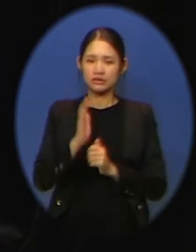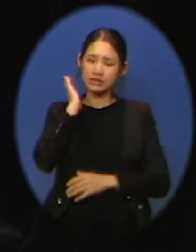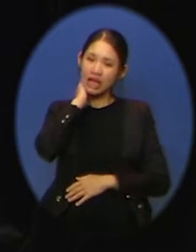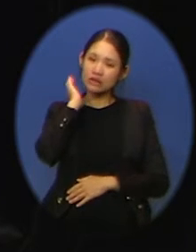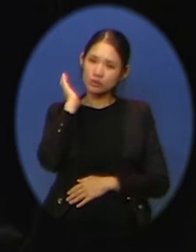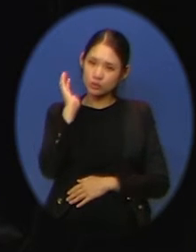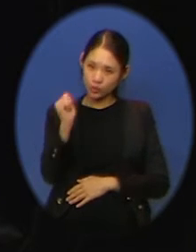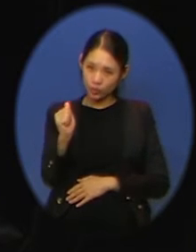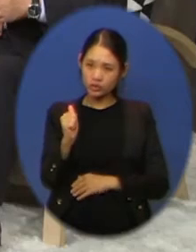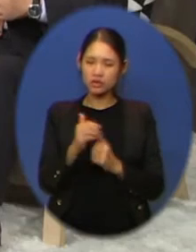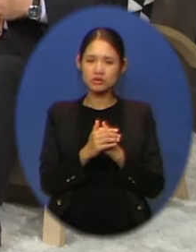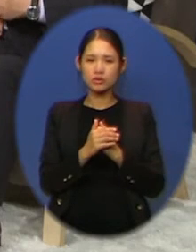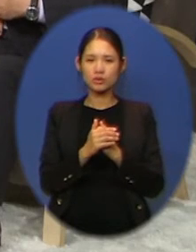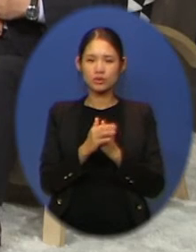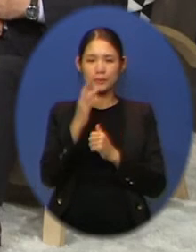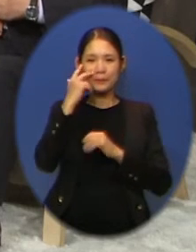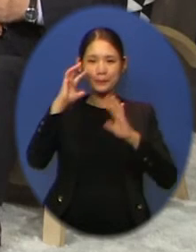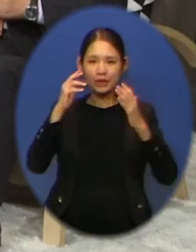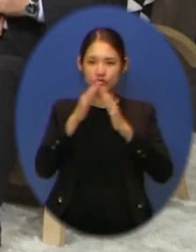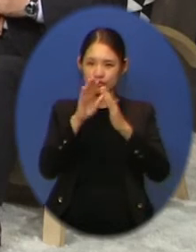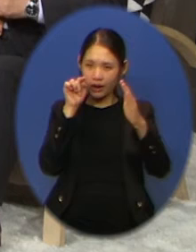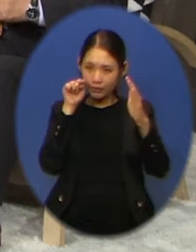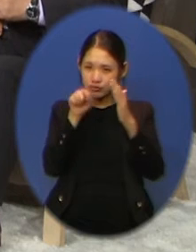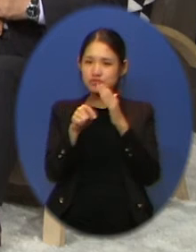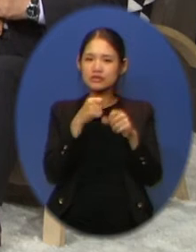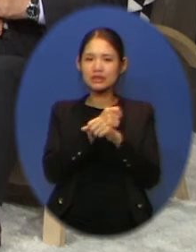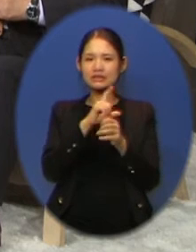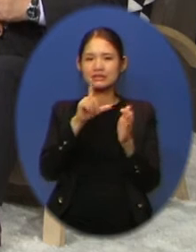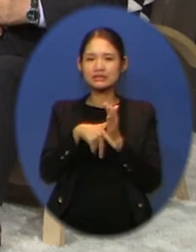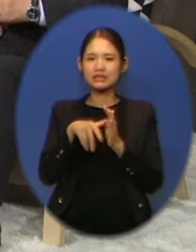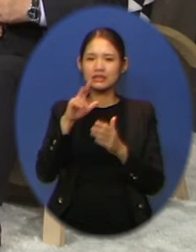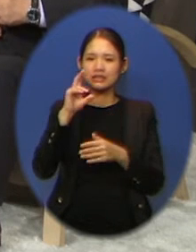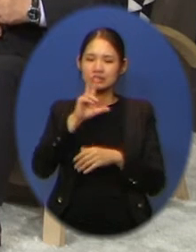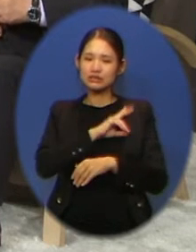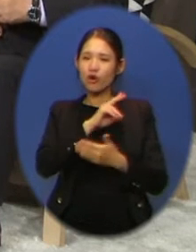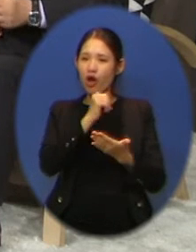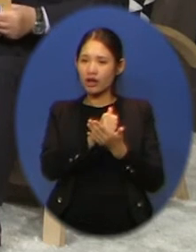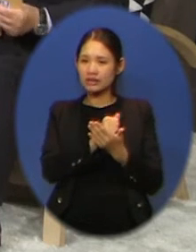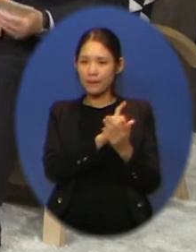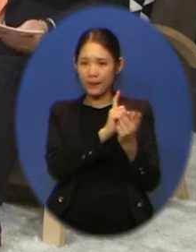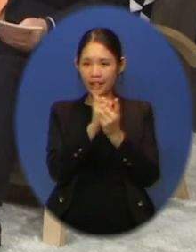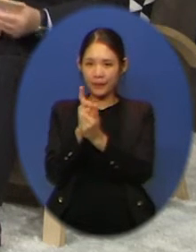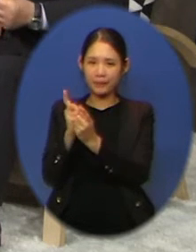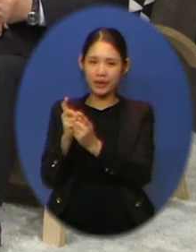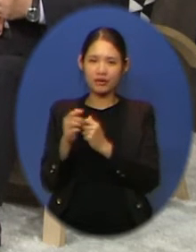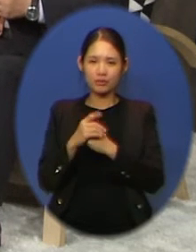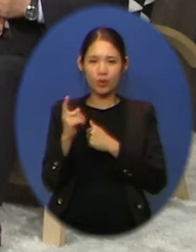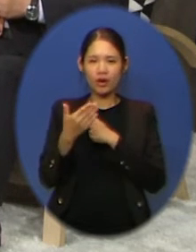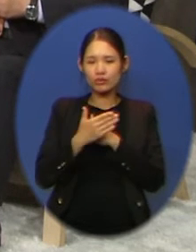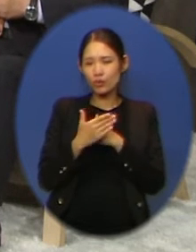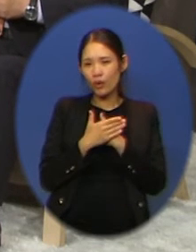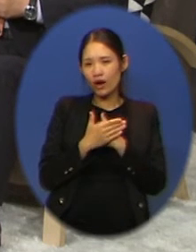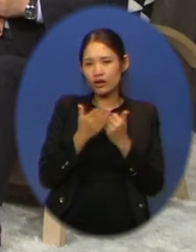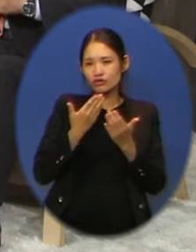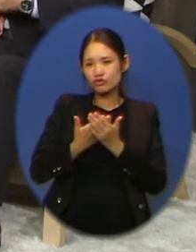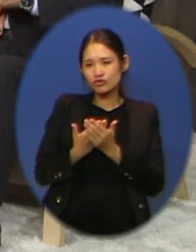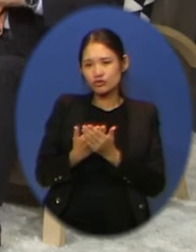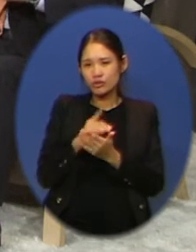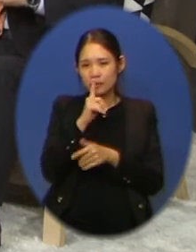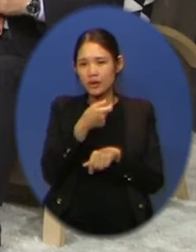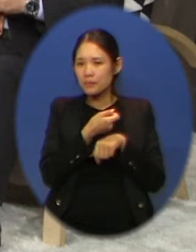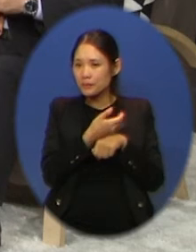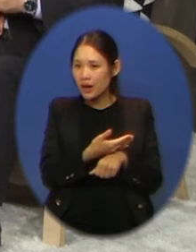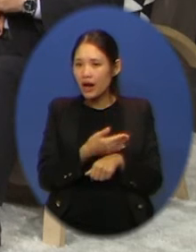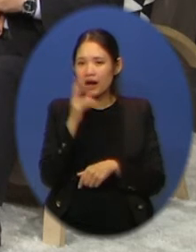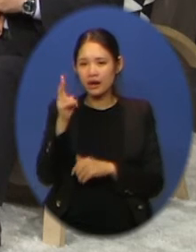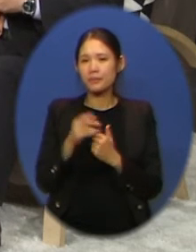미국 방문할 때 꼭 또 의원님 만나 뵙고 이제 이런저런 일도 하고 좀 이것 좀 도와주십시오 저것 좀 도와주십시오 이런 얘기를 좀 했던 것 같은데